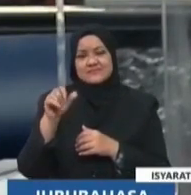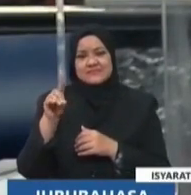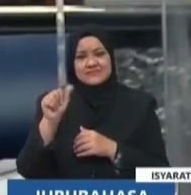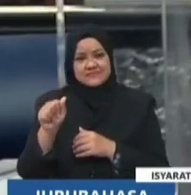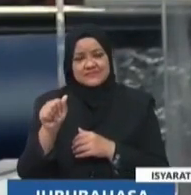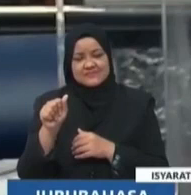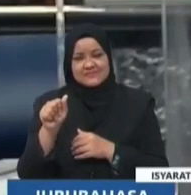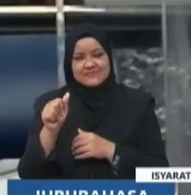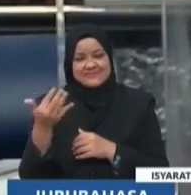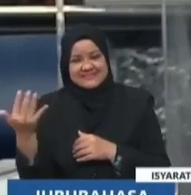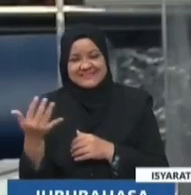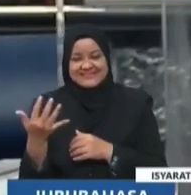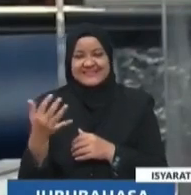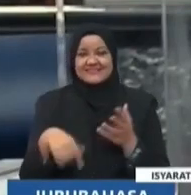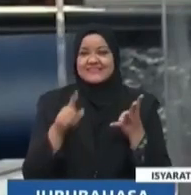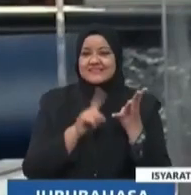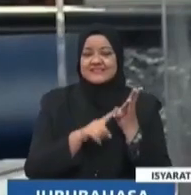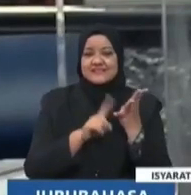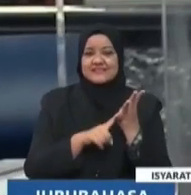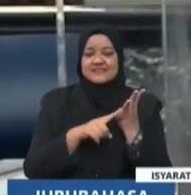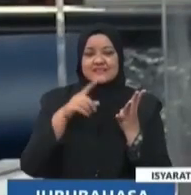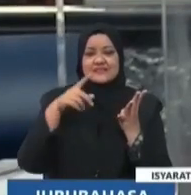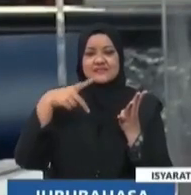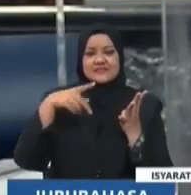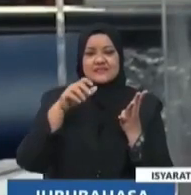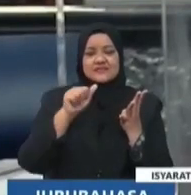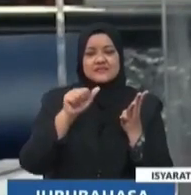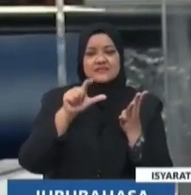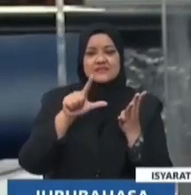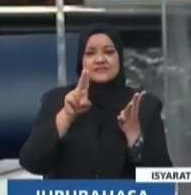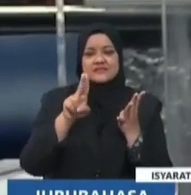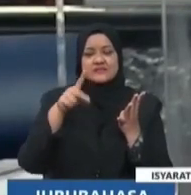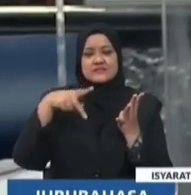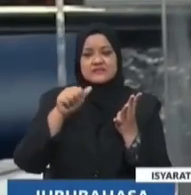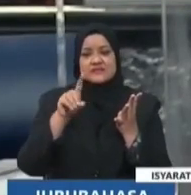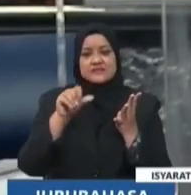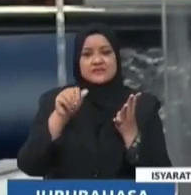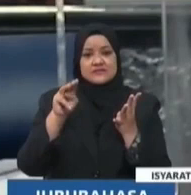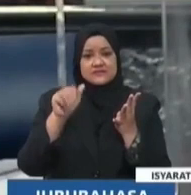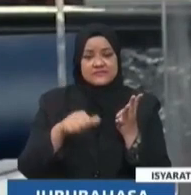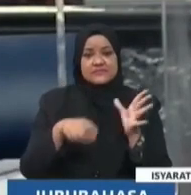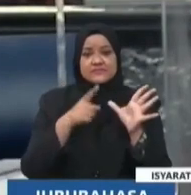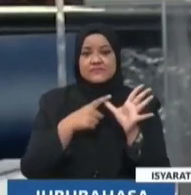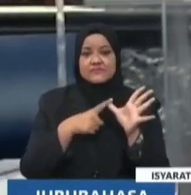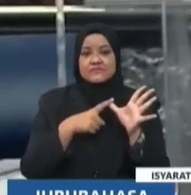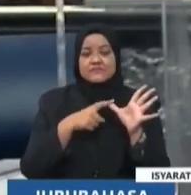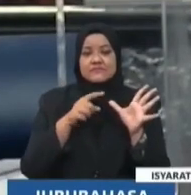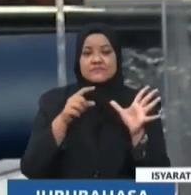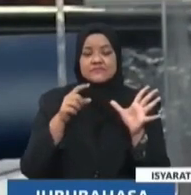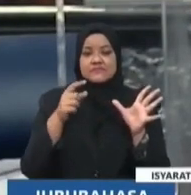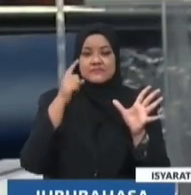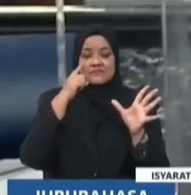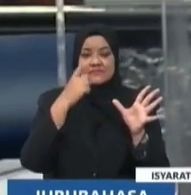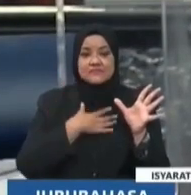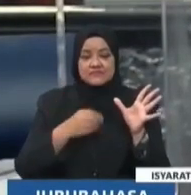siap dan yang keempat Palu pada mapet Uka yang kelima What I